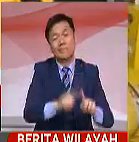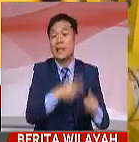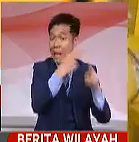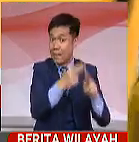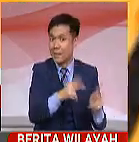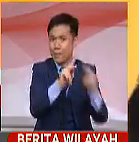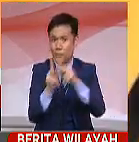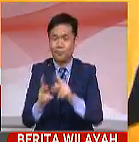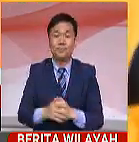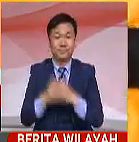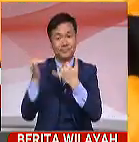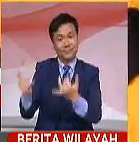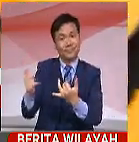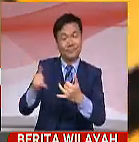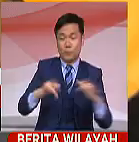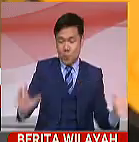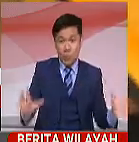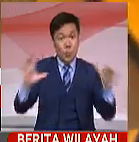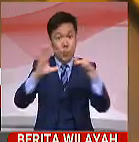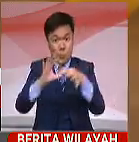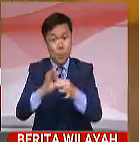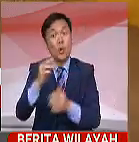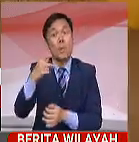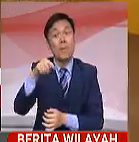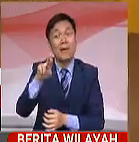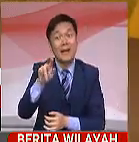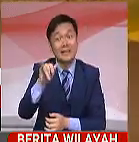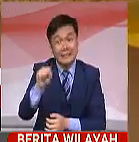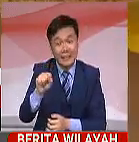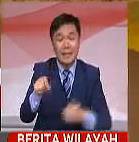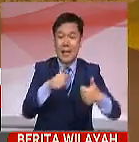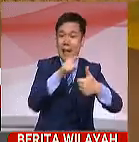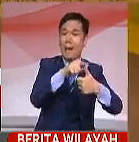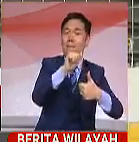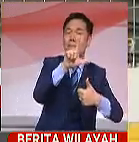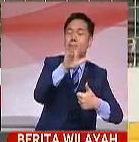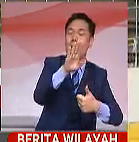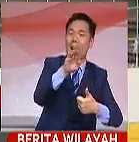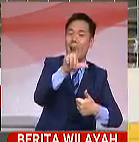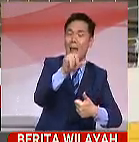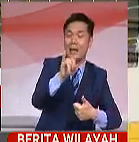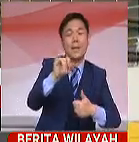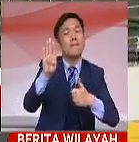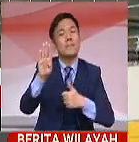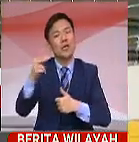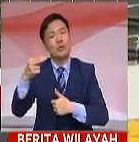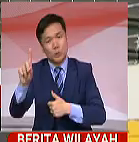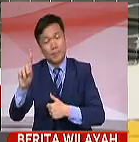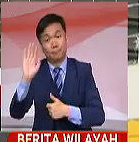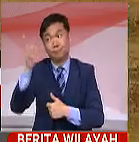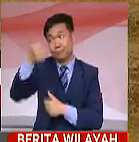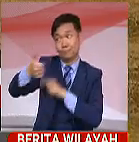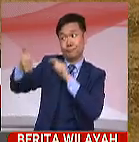Mereka digabungkan melalui penubuhan Koperasi Sawah Gemilang, Kampung Padang Balai Berhad. Pengurusinya Azizan Ismail